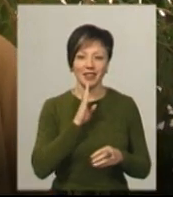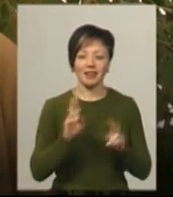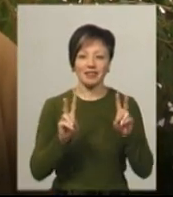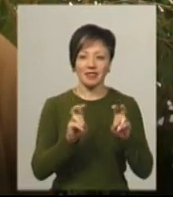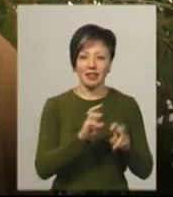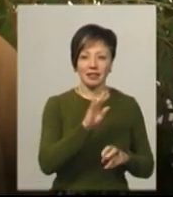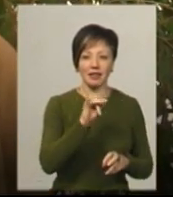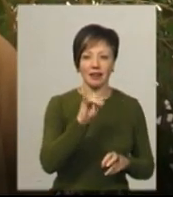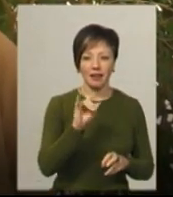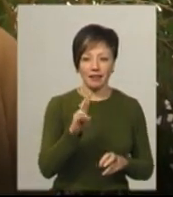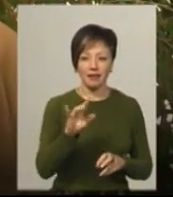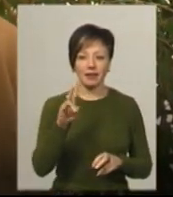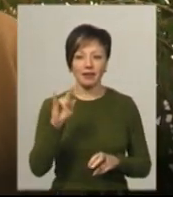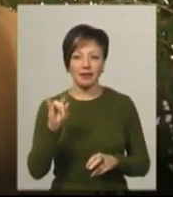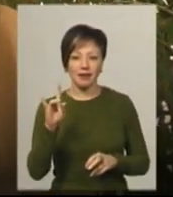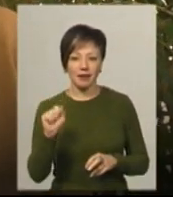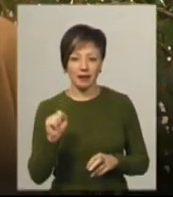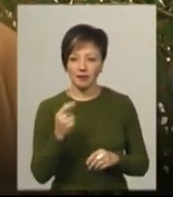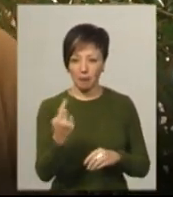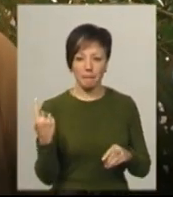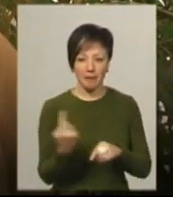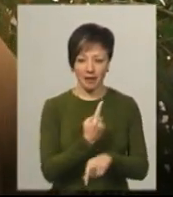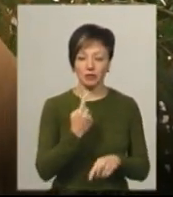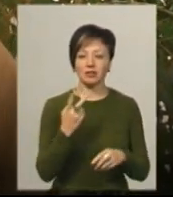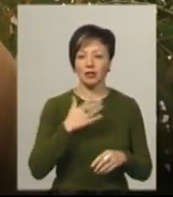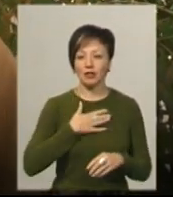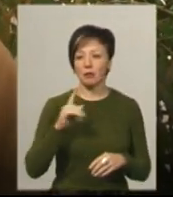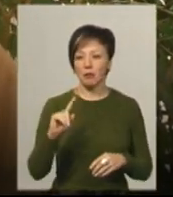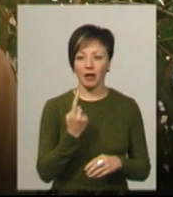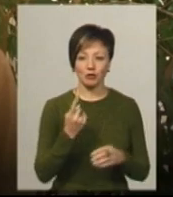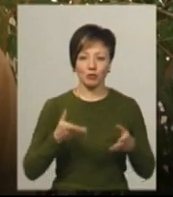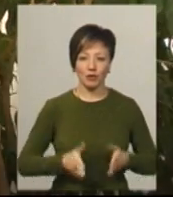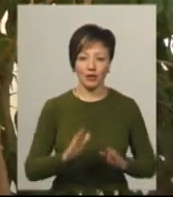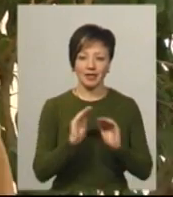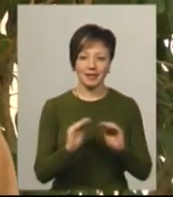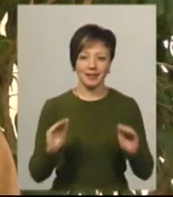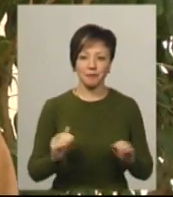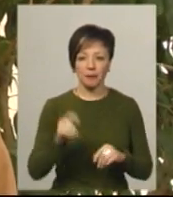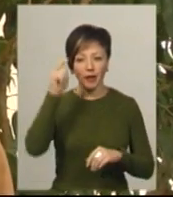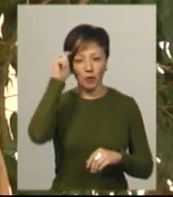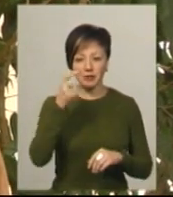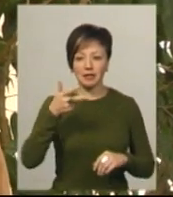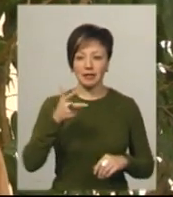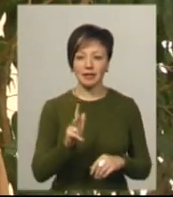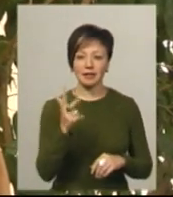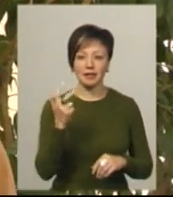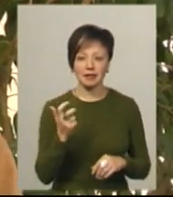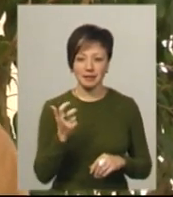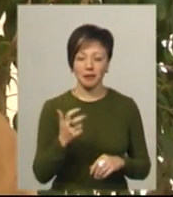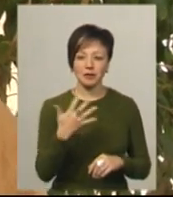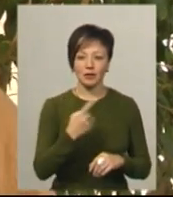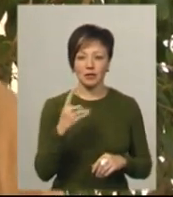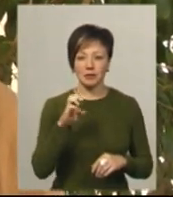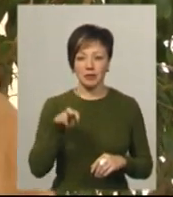Назвали Тігран і Кіра. А це ваші перші пологи? Так, наші перші пологи, перші дітки. Хлопчик